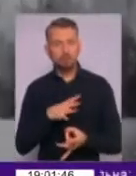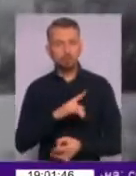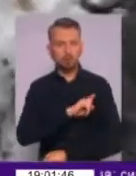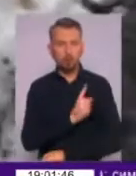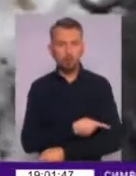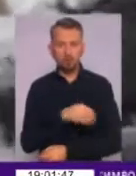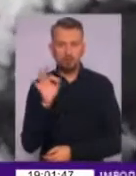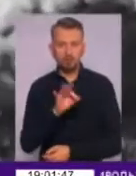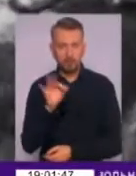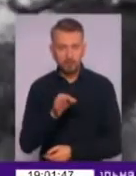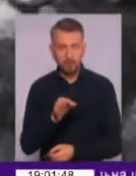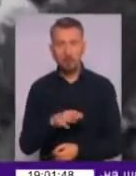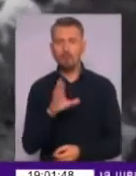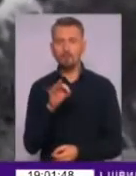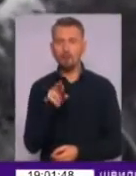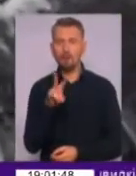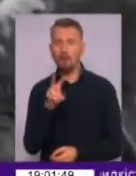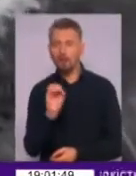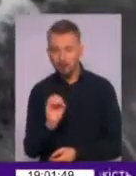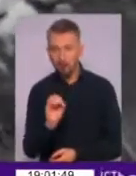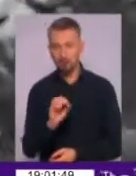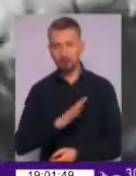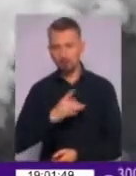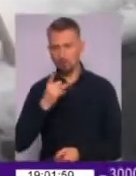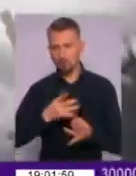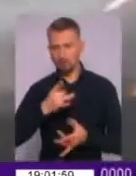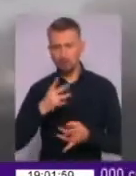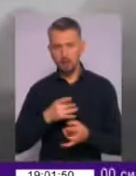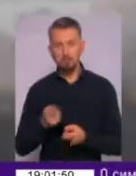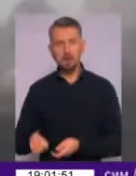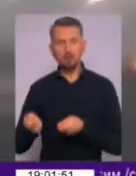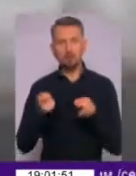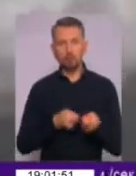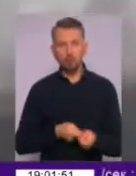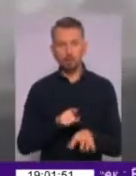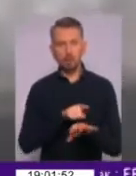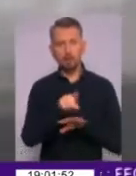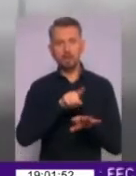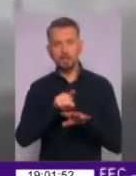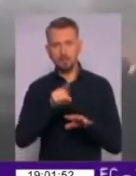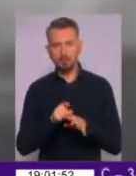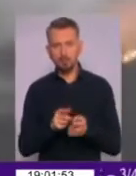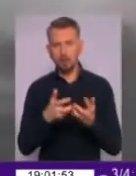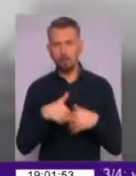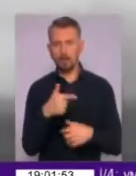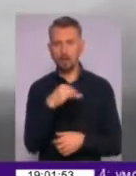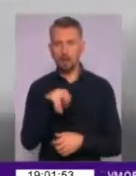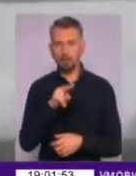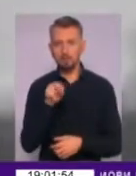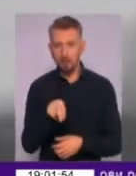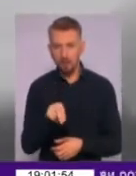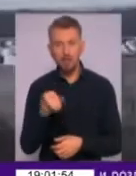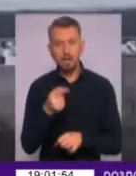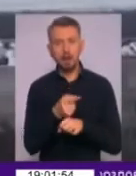і щільні. Зокрема, Водяне маріупольського напрямку обстрілювали переносними реактивними пусковими установками «Град», «Партизан» та